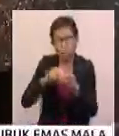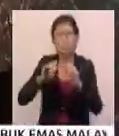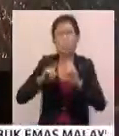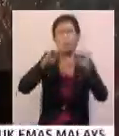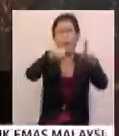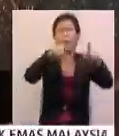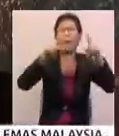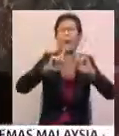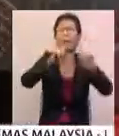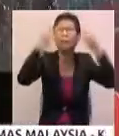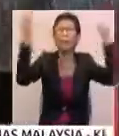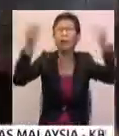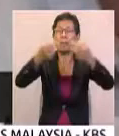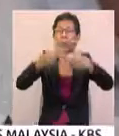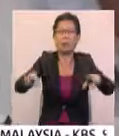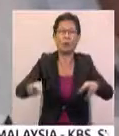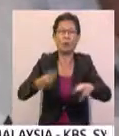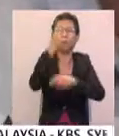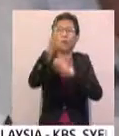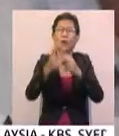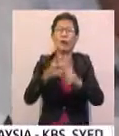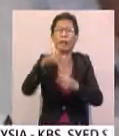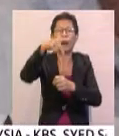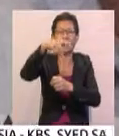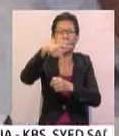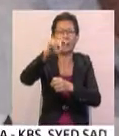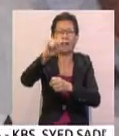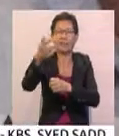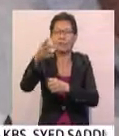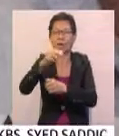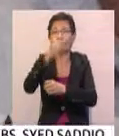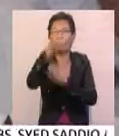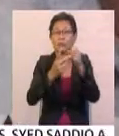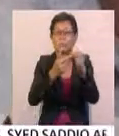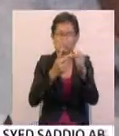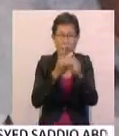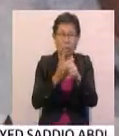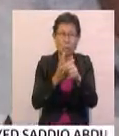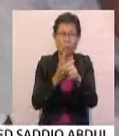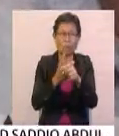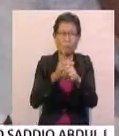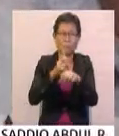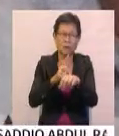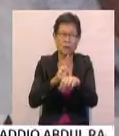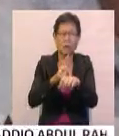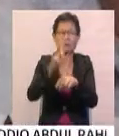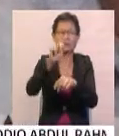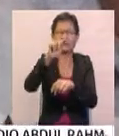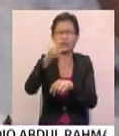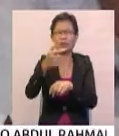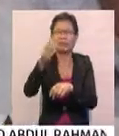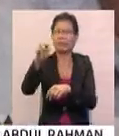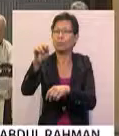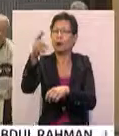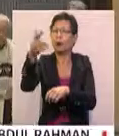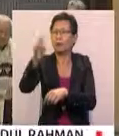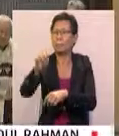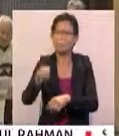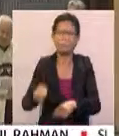perasmian mesyuarat agong dui tahunan ikatan mandeling Malaysia Indonesia di Tanjung Malim